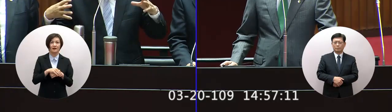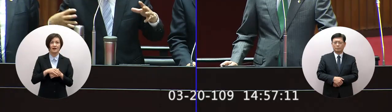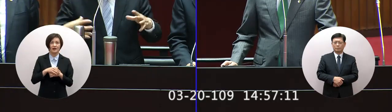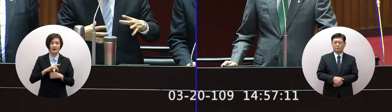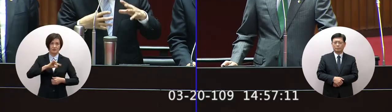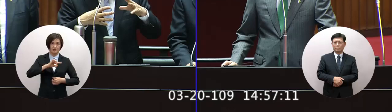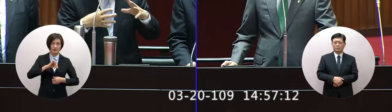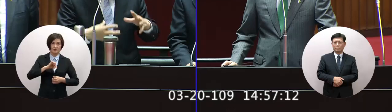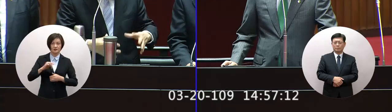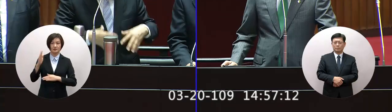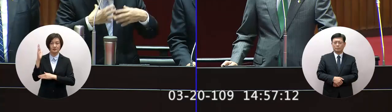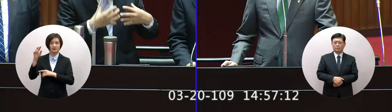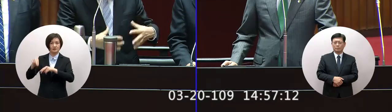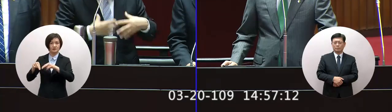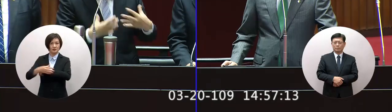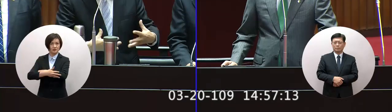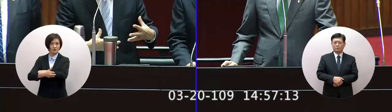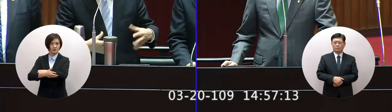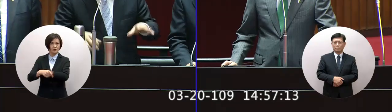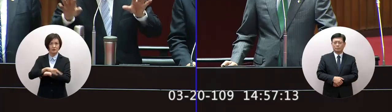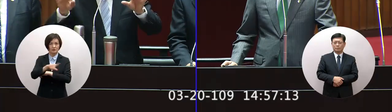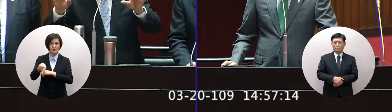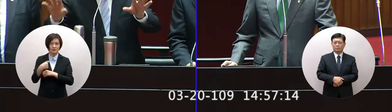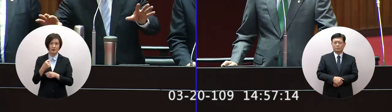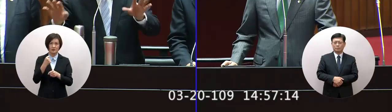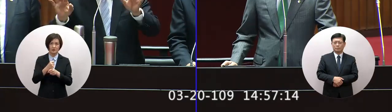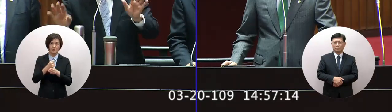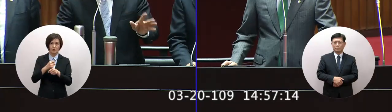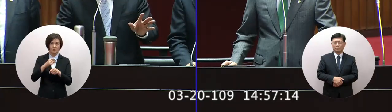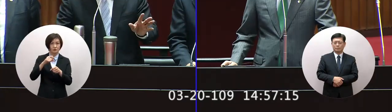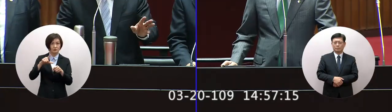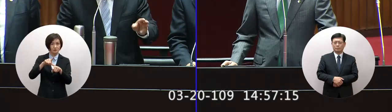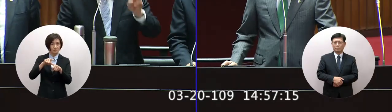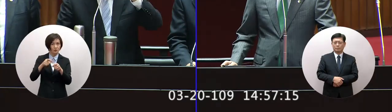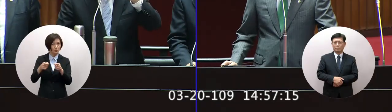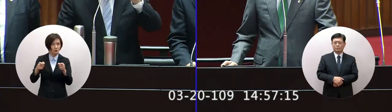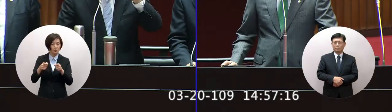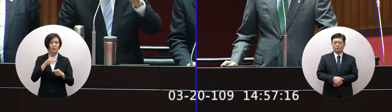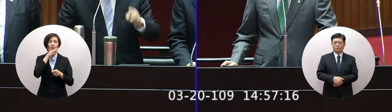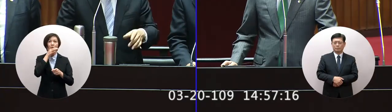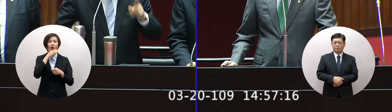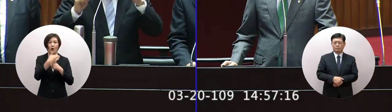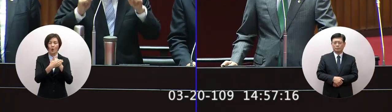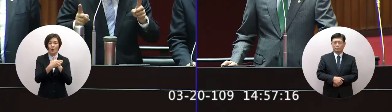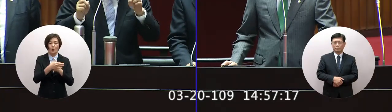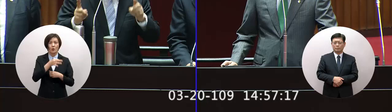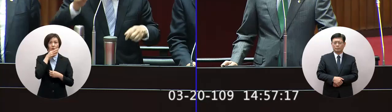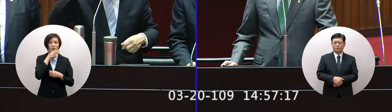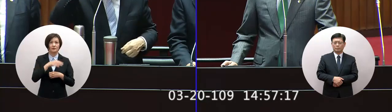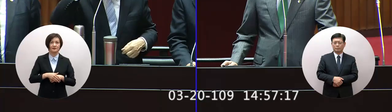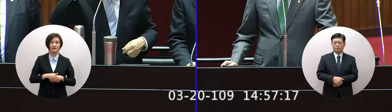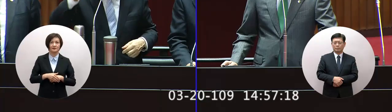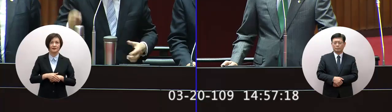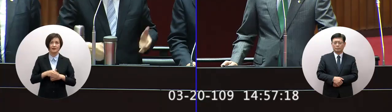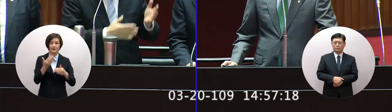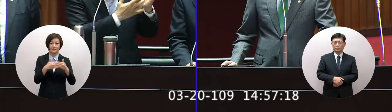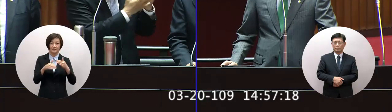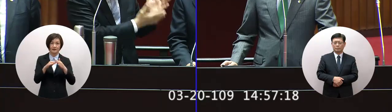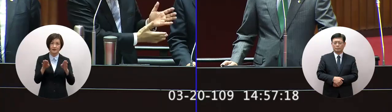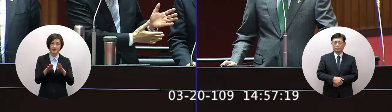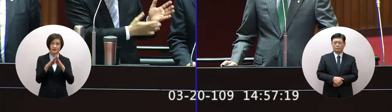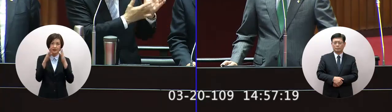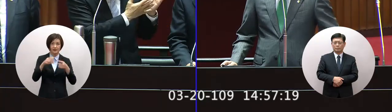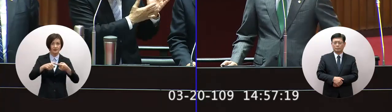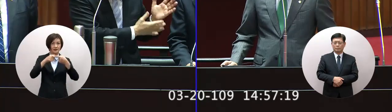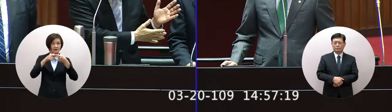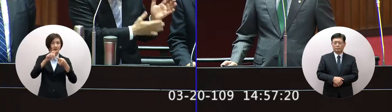人员，大家有这样子的一个作业，所以这一次保护得很好。第三点，开学的第一天，